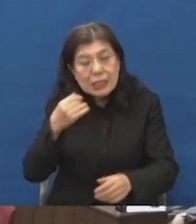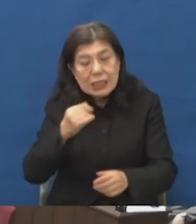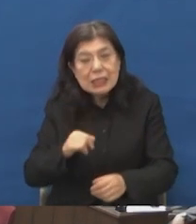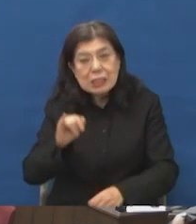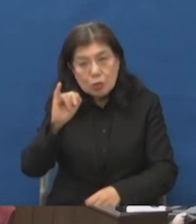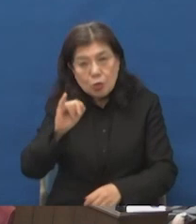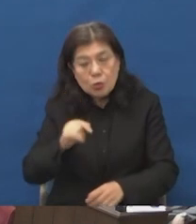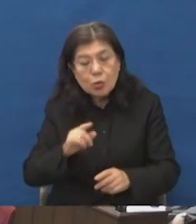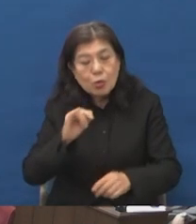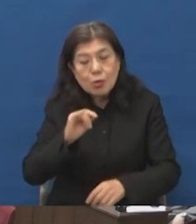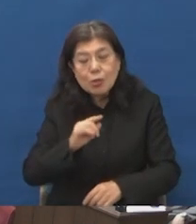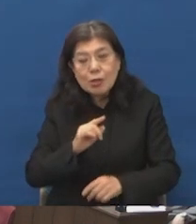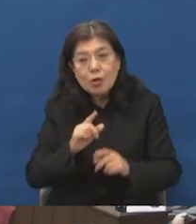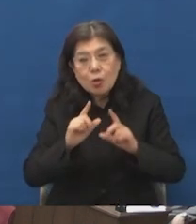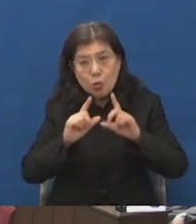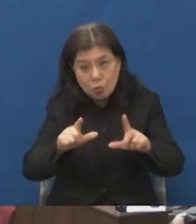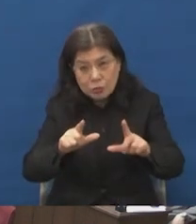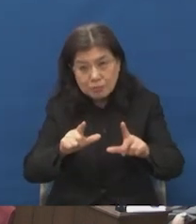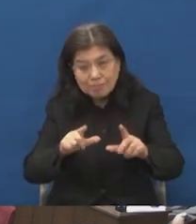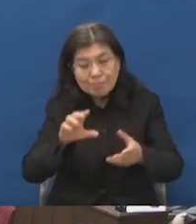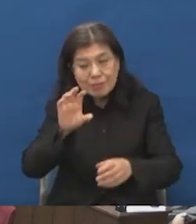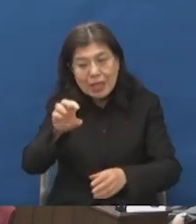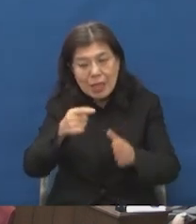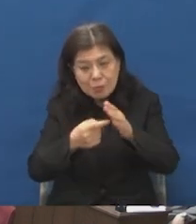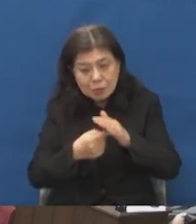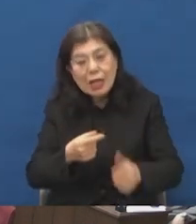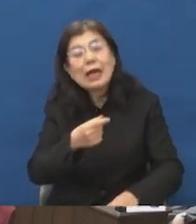長、江村理沙議員。